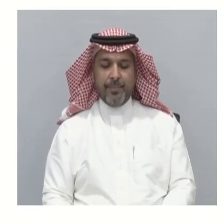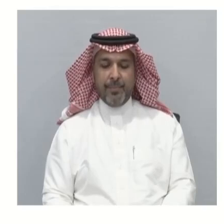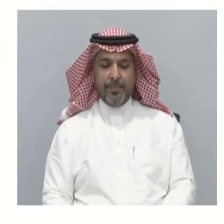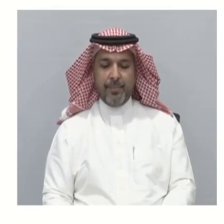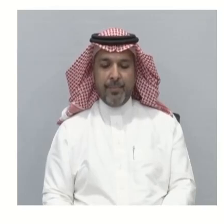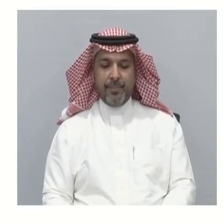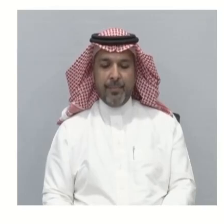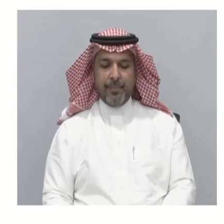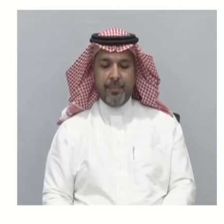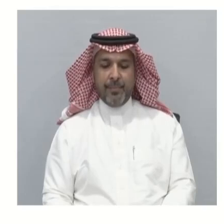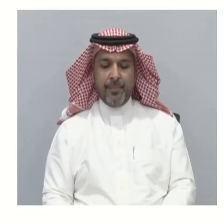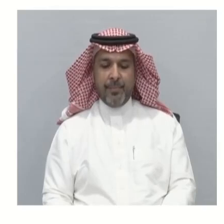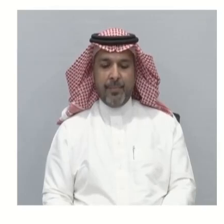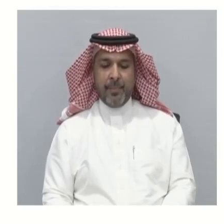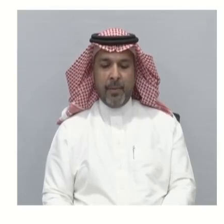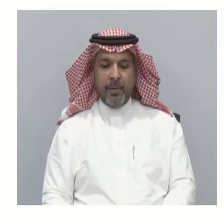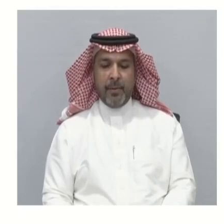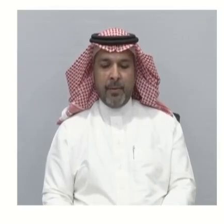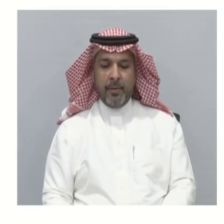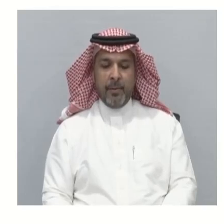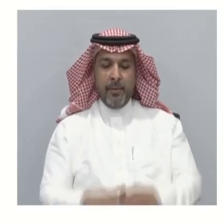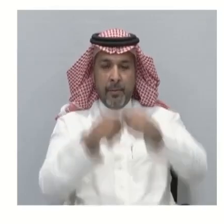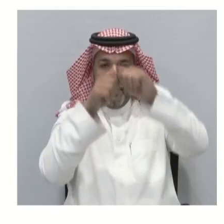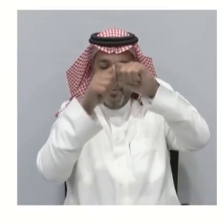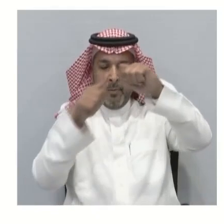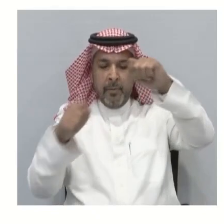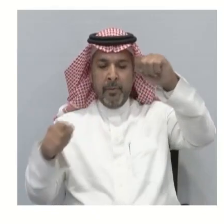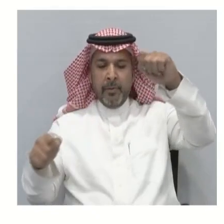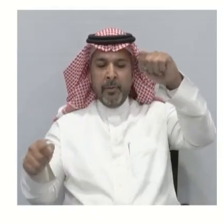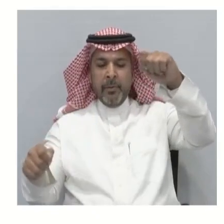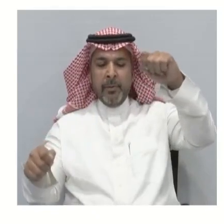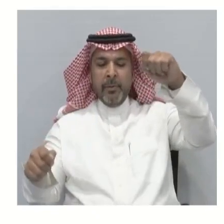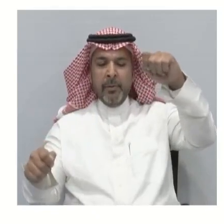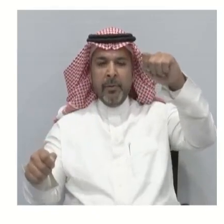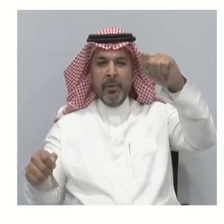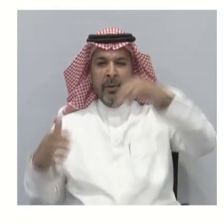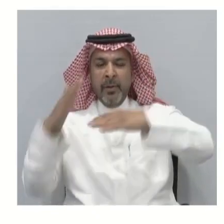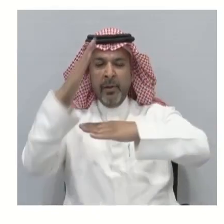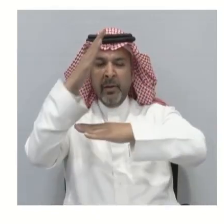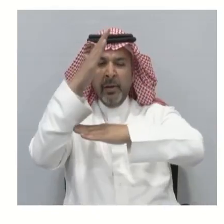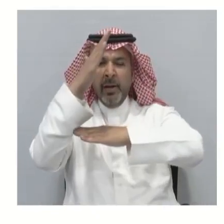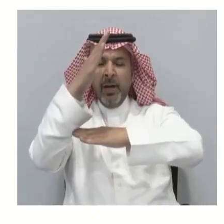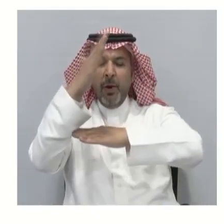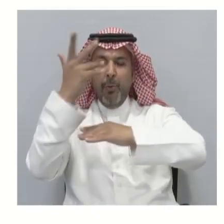المسافه بين النقطتين اي وس يعني هذه المسافه